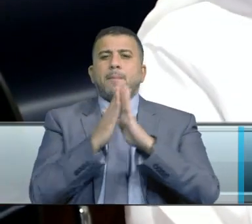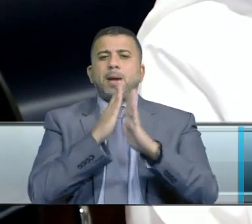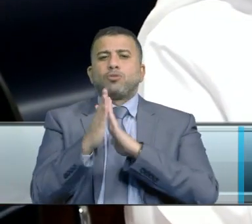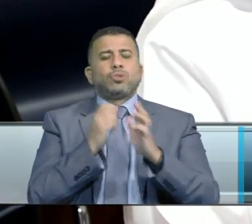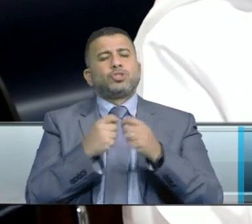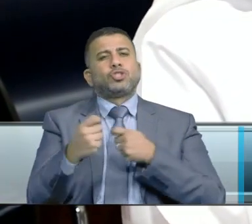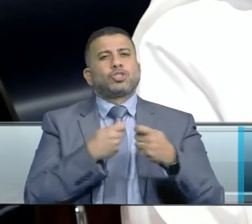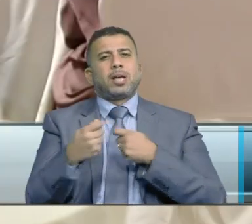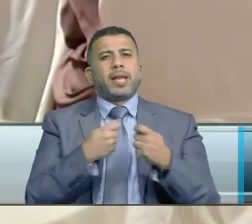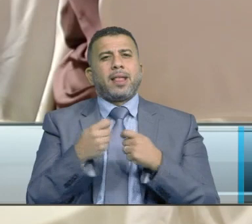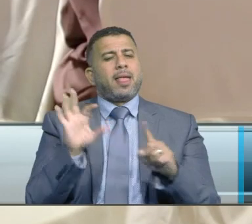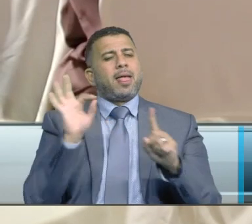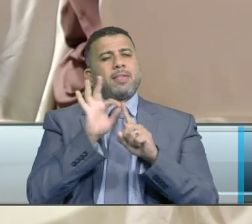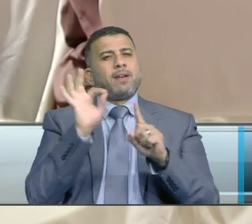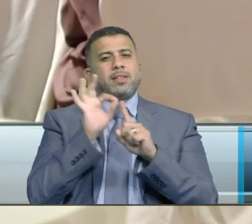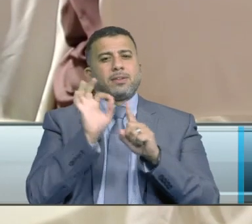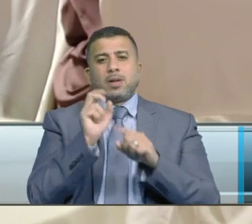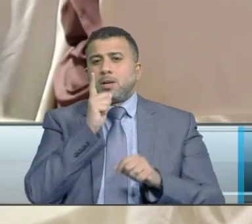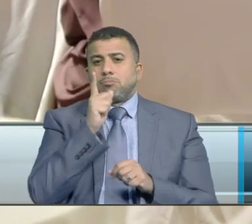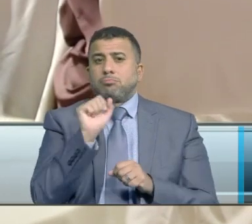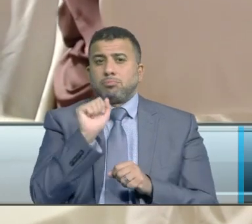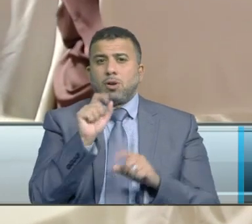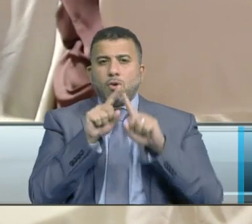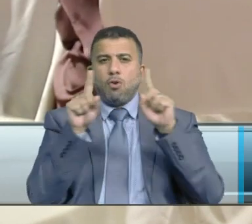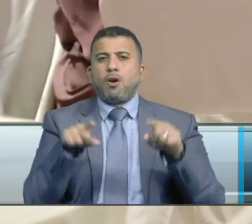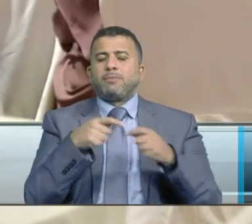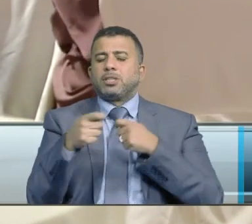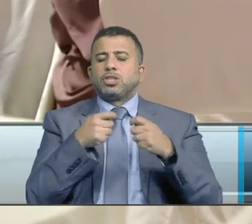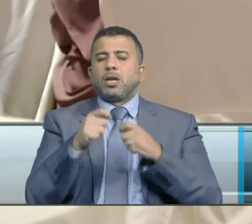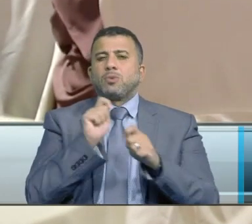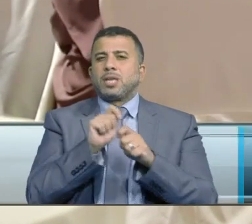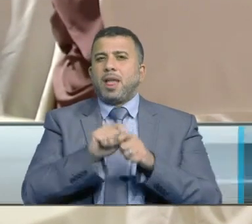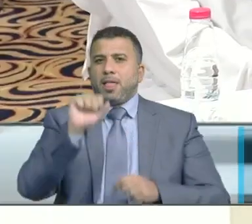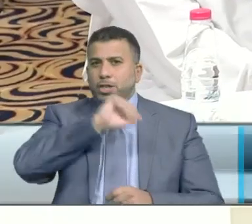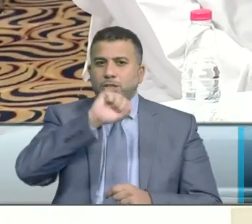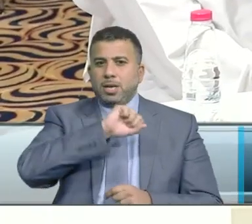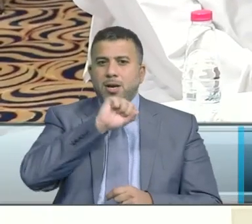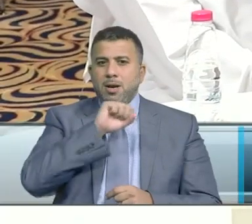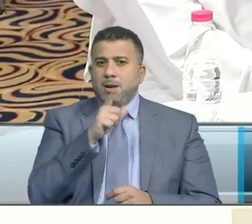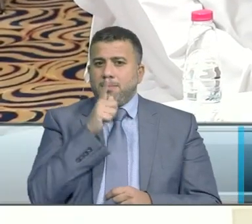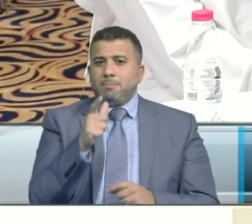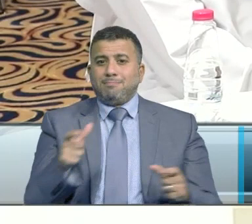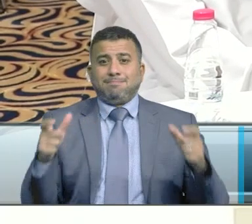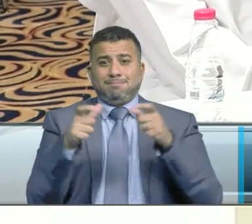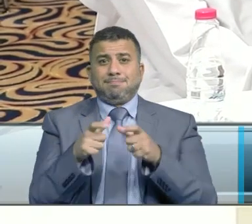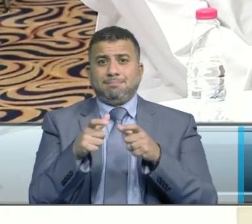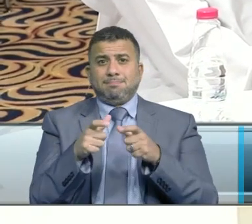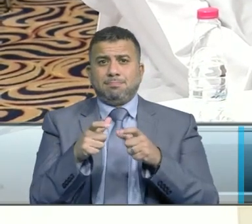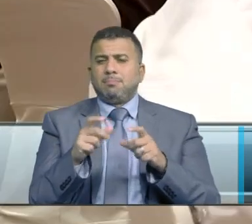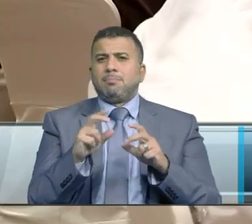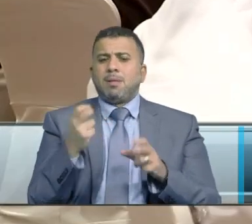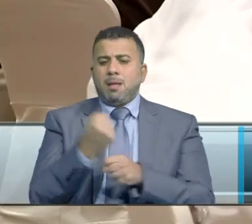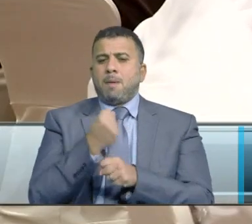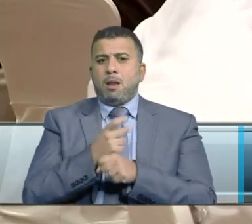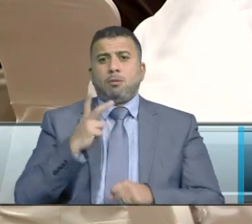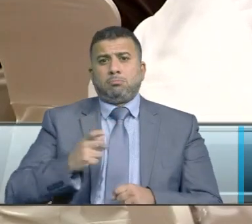التجاري مستهدفات وضعتها غرفه تجاره وصناعه الشارقه خلال عقدها لملتقى